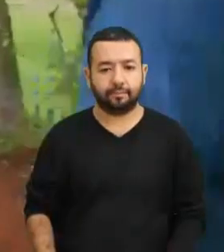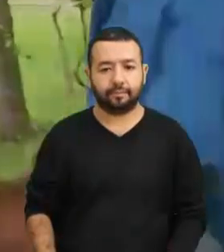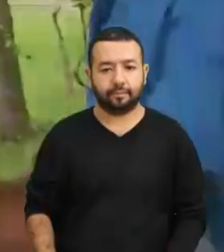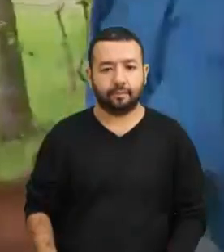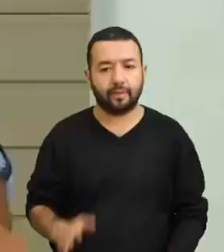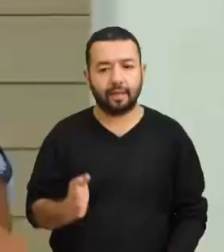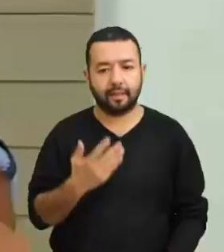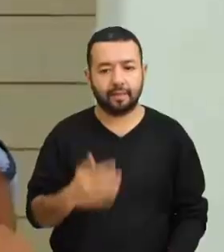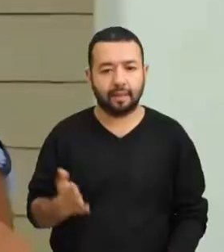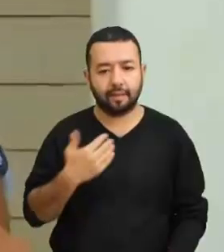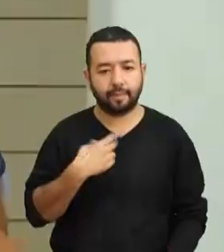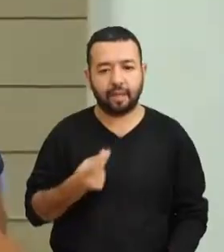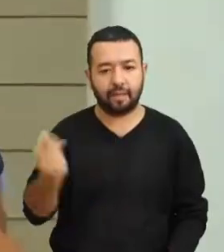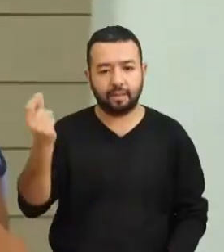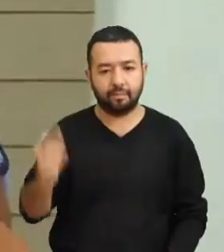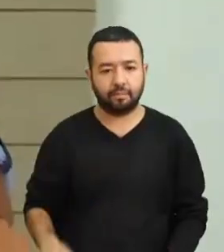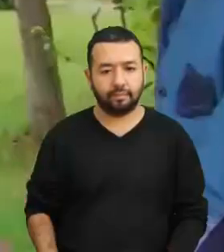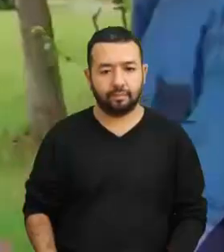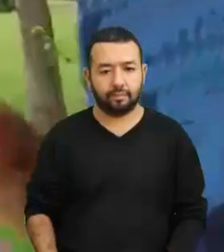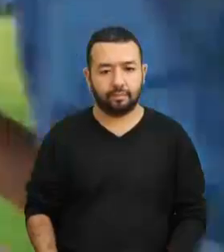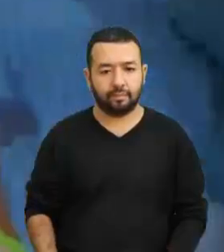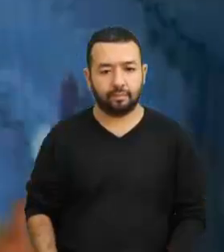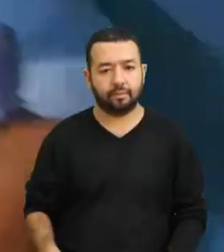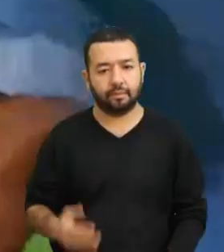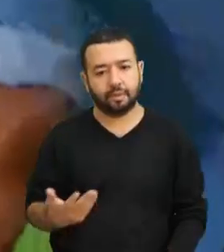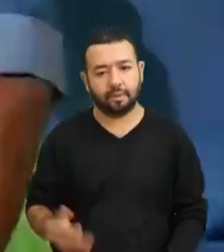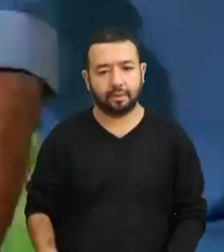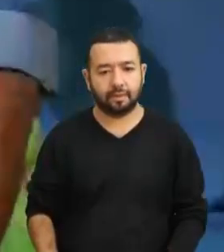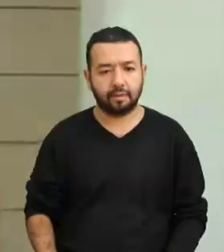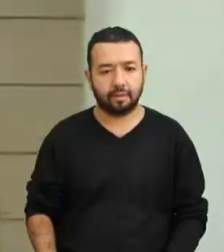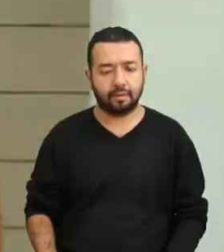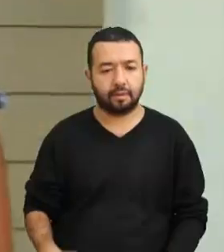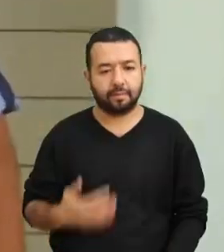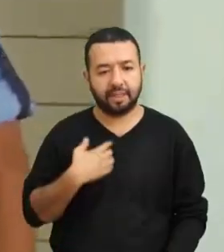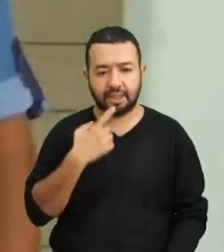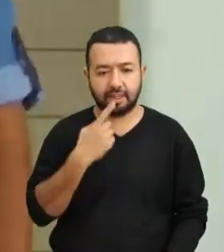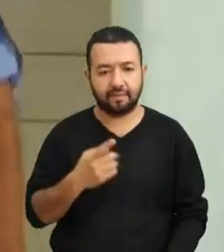Al. Neyse. Hadi ben kaçtım. Şükrü'nün elindeki elmayı kapı kusurdu.